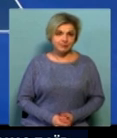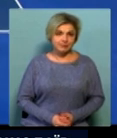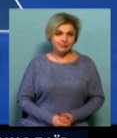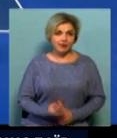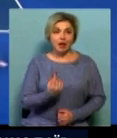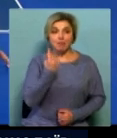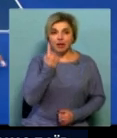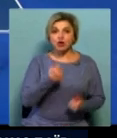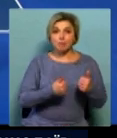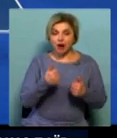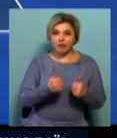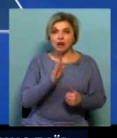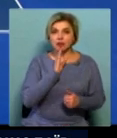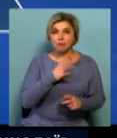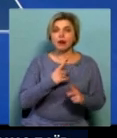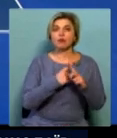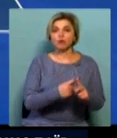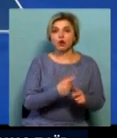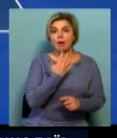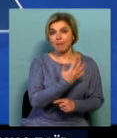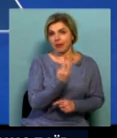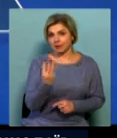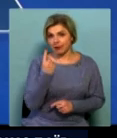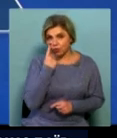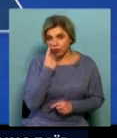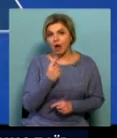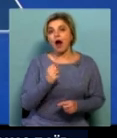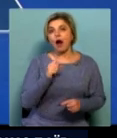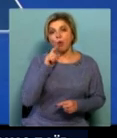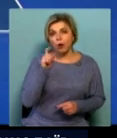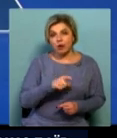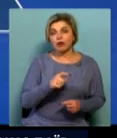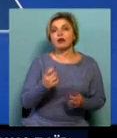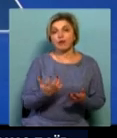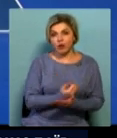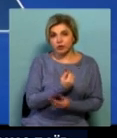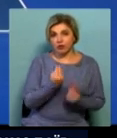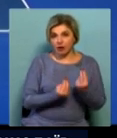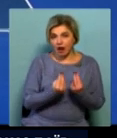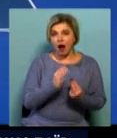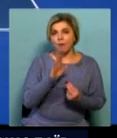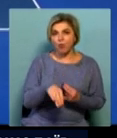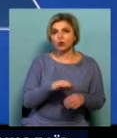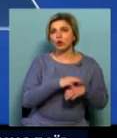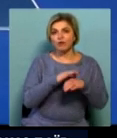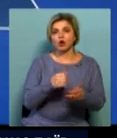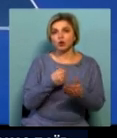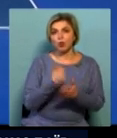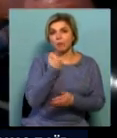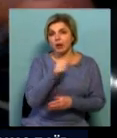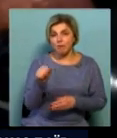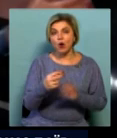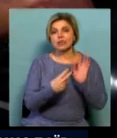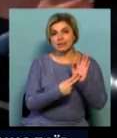У першій партії Цуренко поступалася з рахунком 5-3. Втім, українка відігралася, а потім і довела сет до перемоги